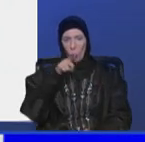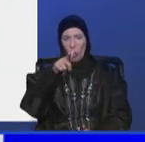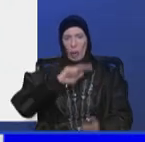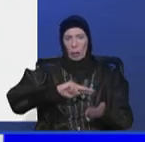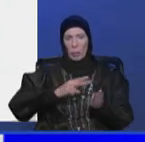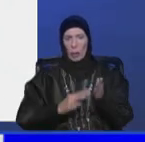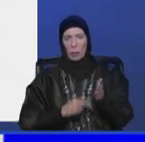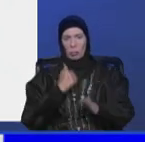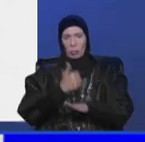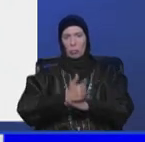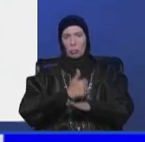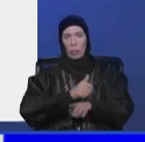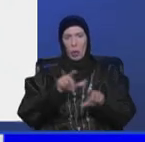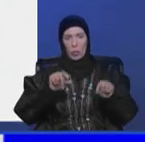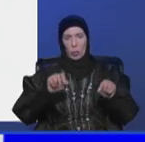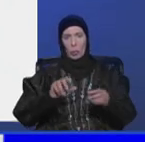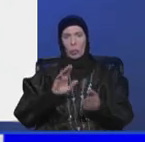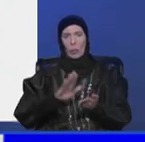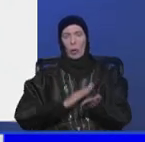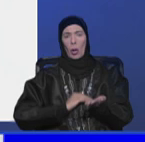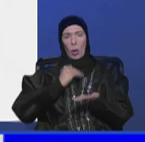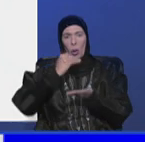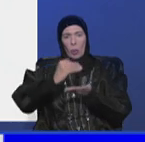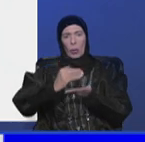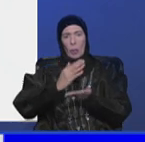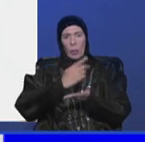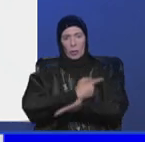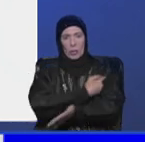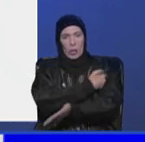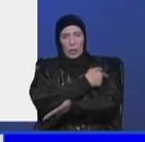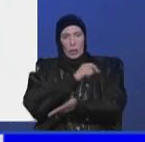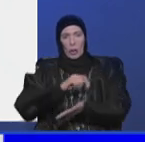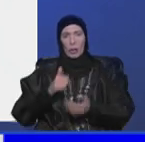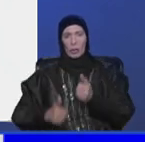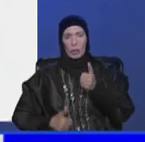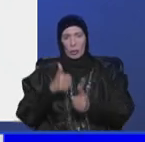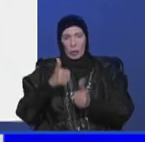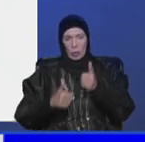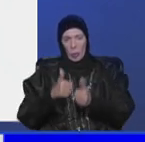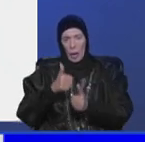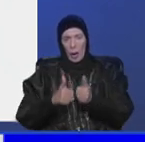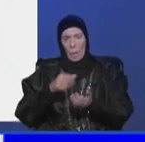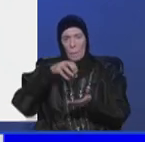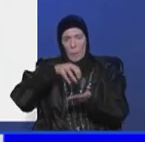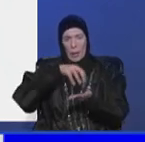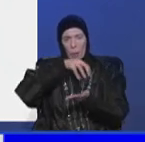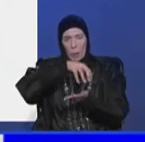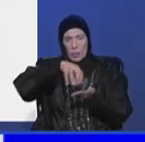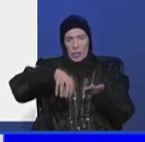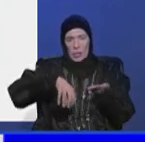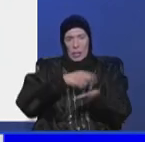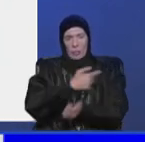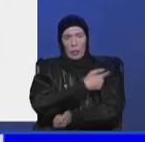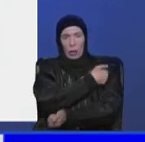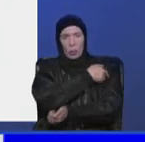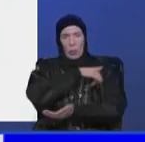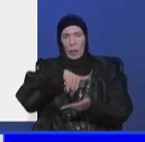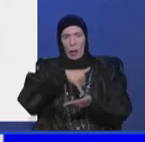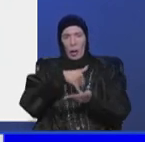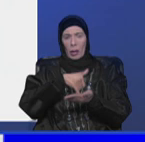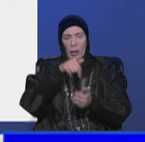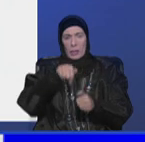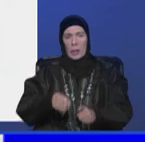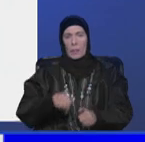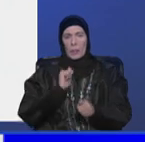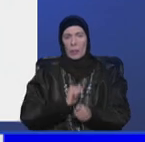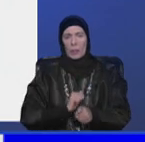2017، حيث وضعت معايير أساسية لجودة الخدمات الصحية يتم تقييمها في كل من المستشفيات والمراكز